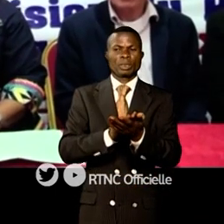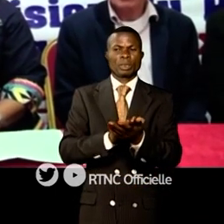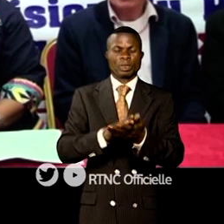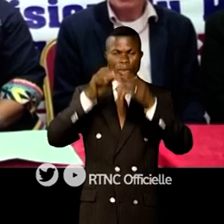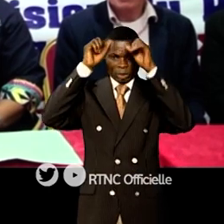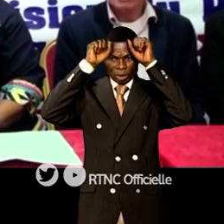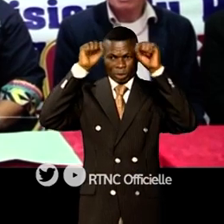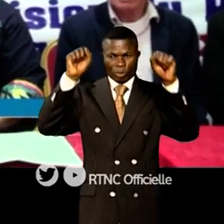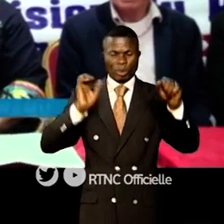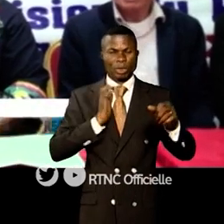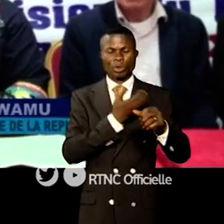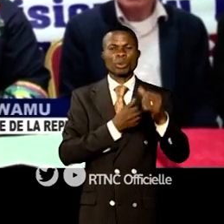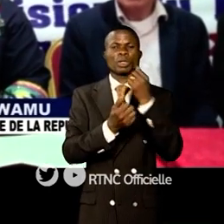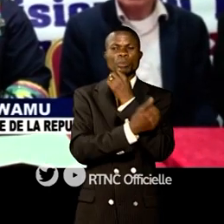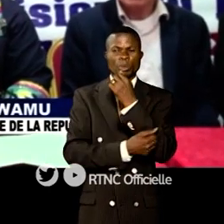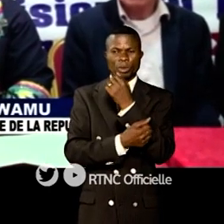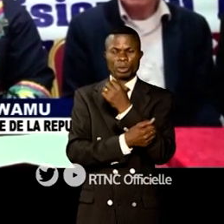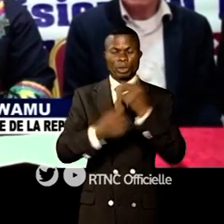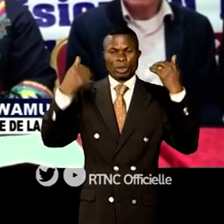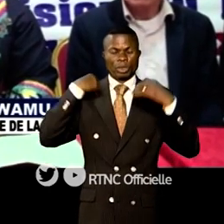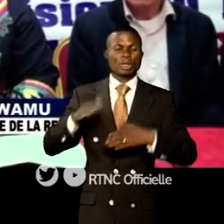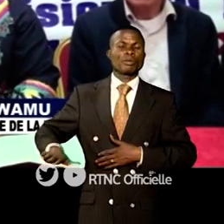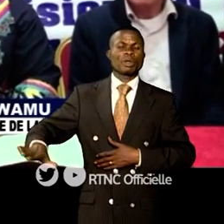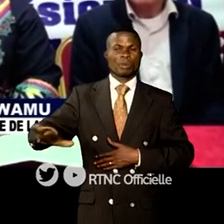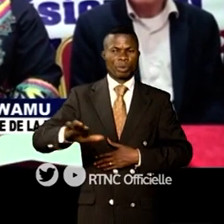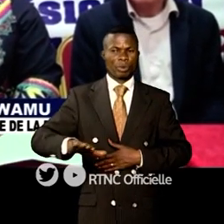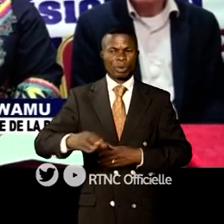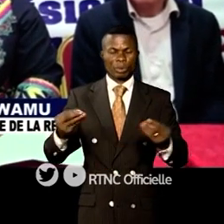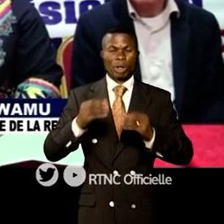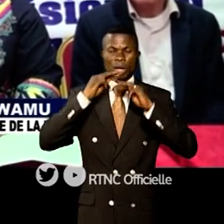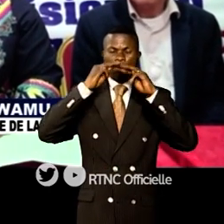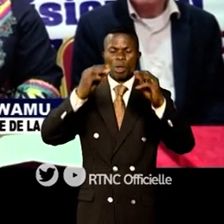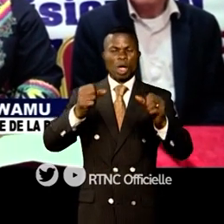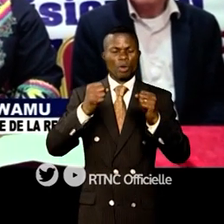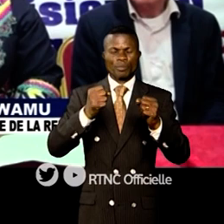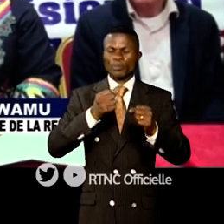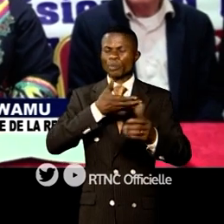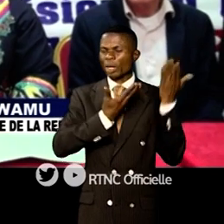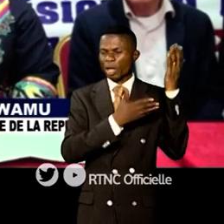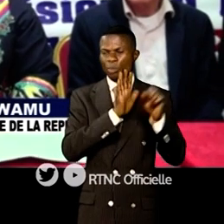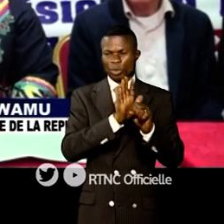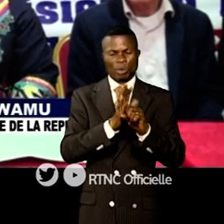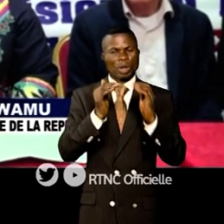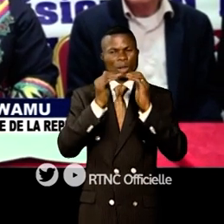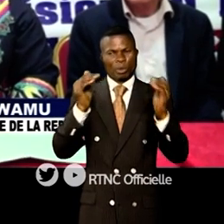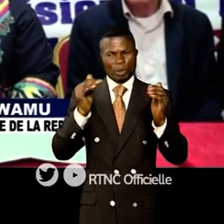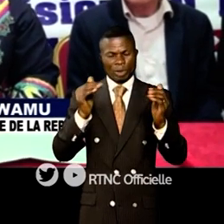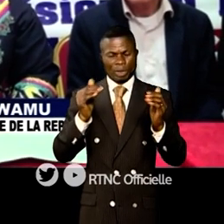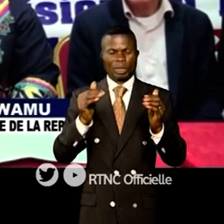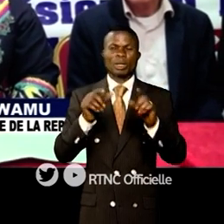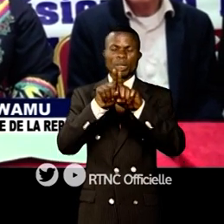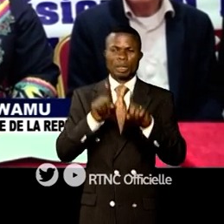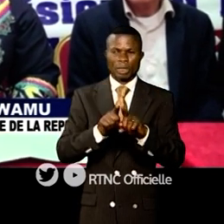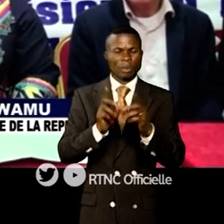président de la République, chef de l'État et garant de la nation, pour ce message combien riche et apaisant qui, du reste,